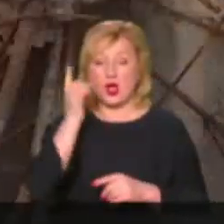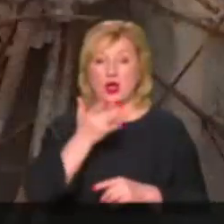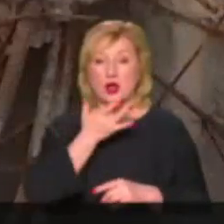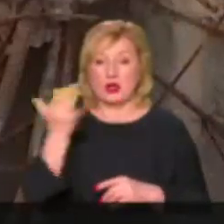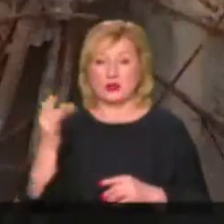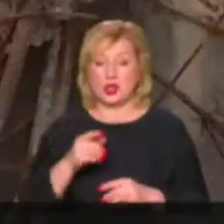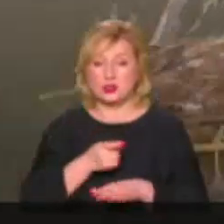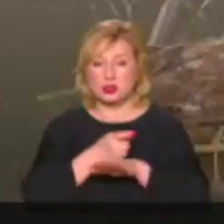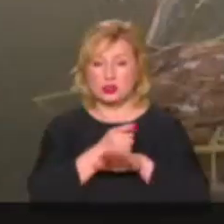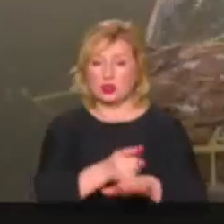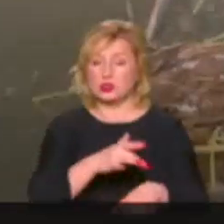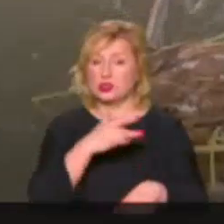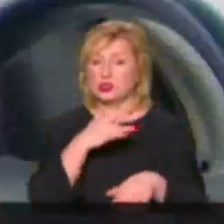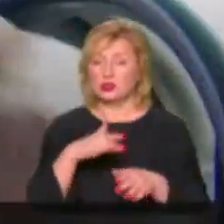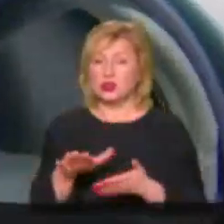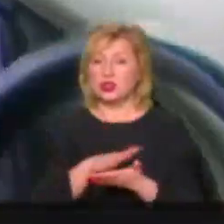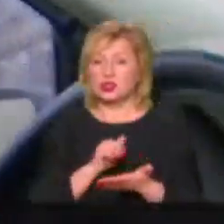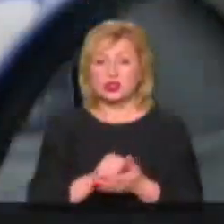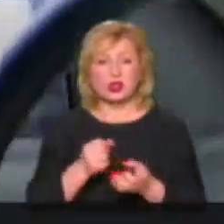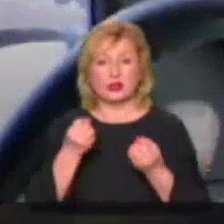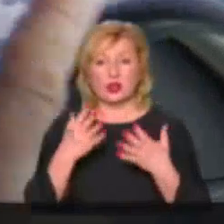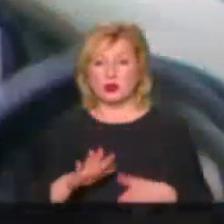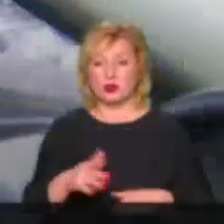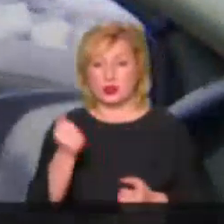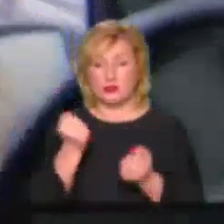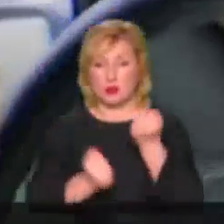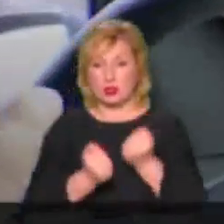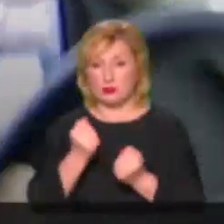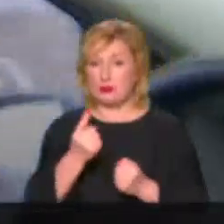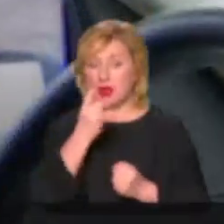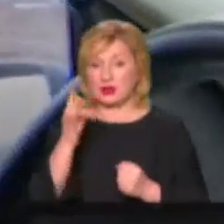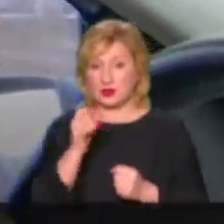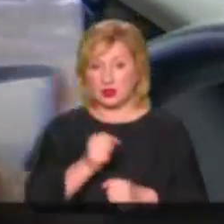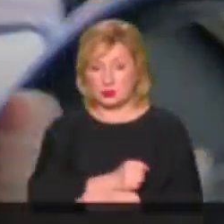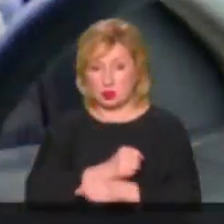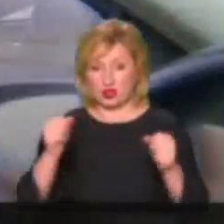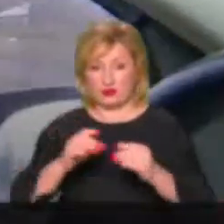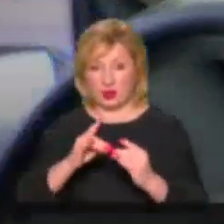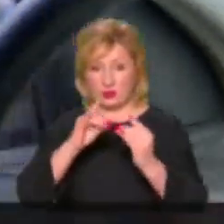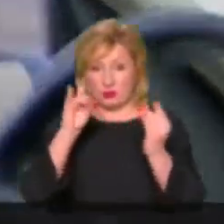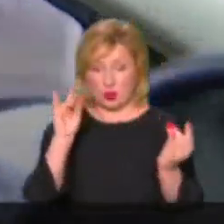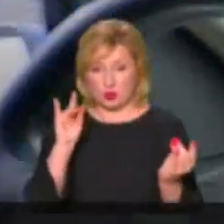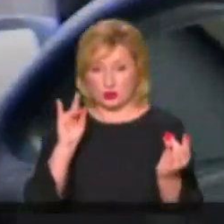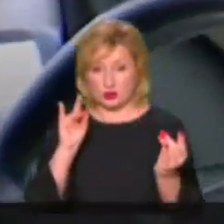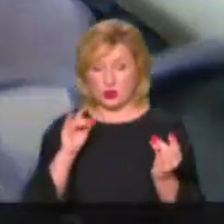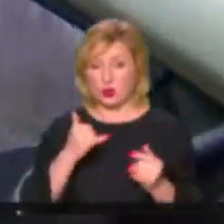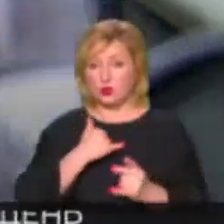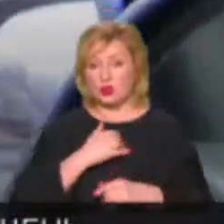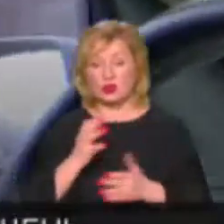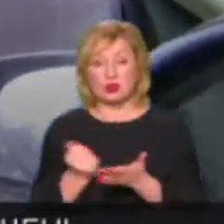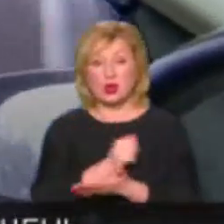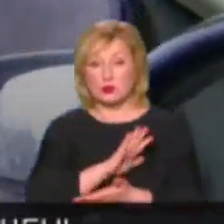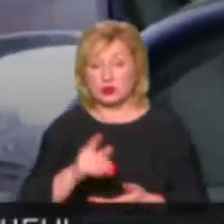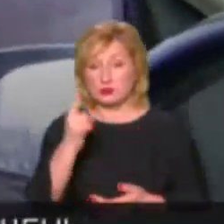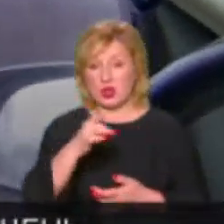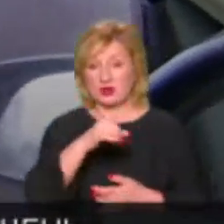яку знищити було непросто. Оцю машину ми перший раз підривали мост. Ну, у нас не вийшло з першого